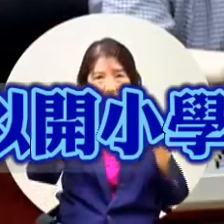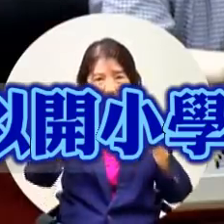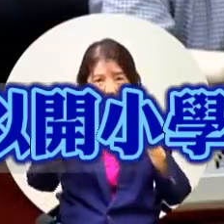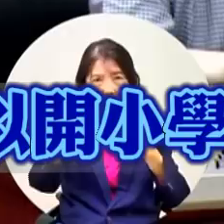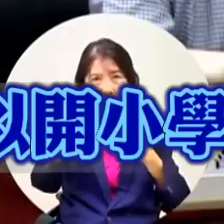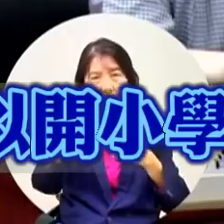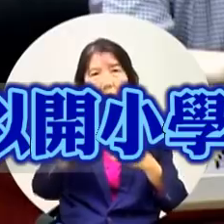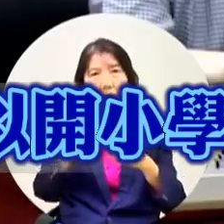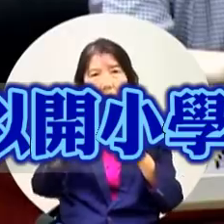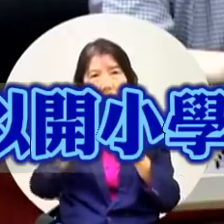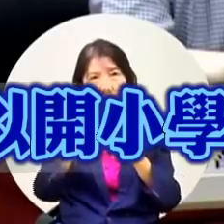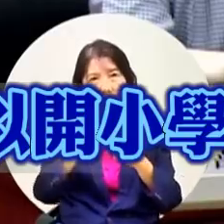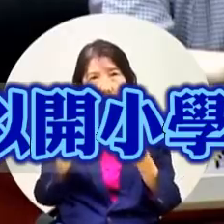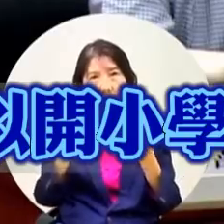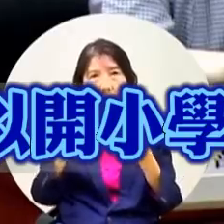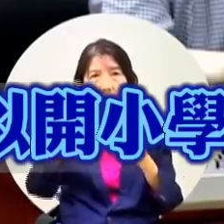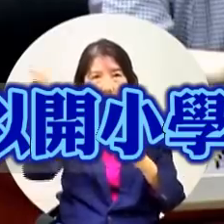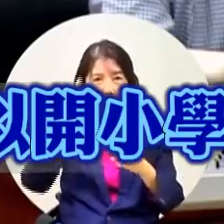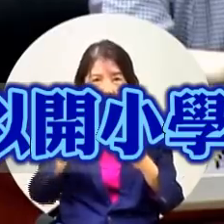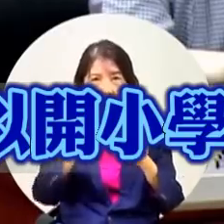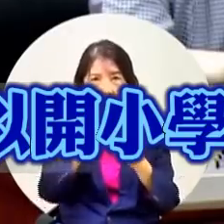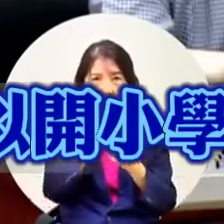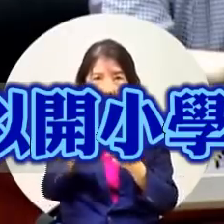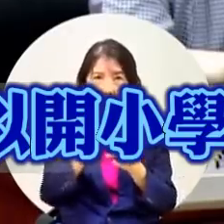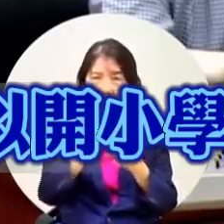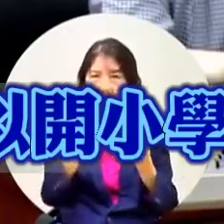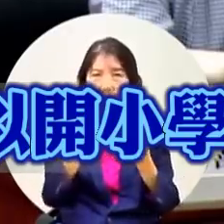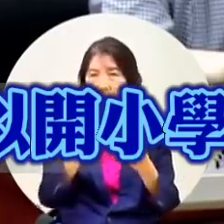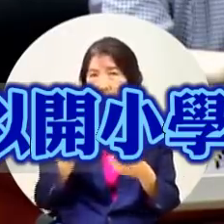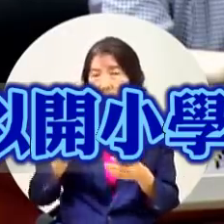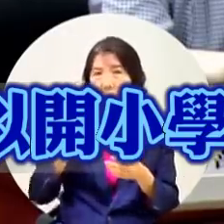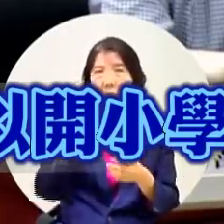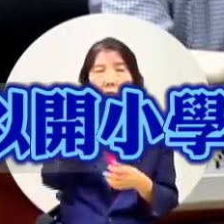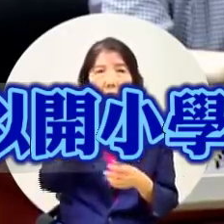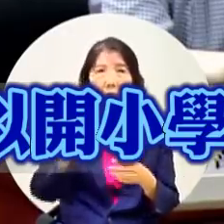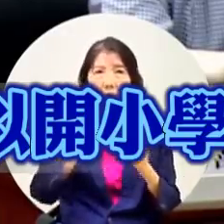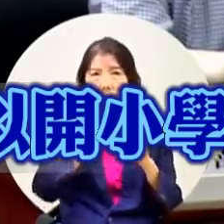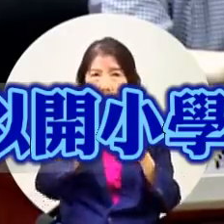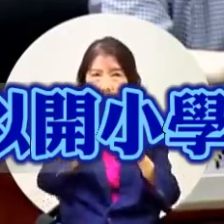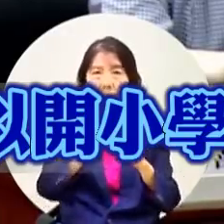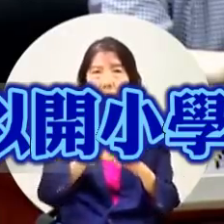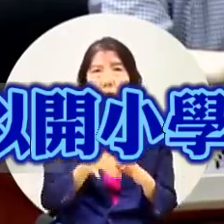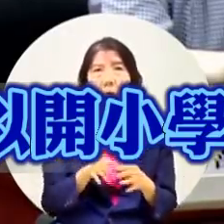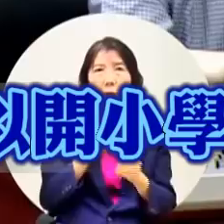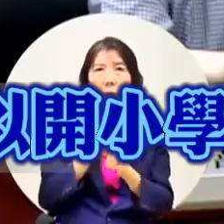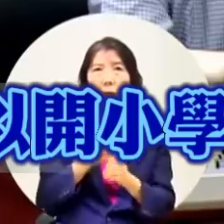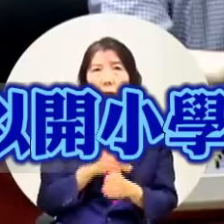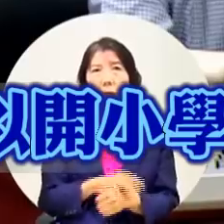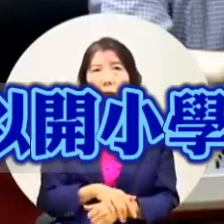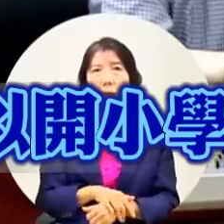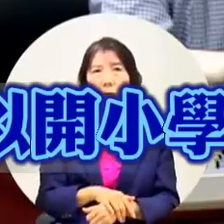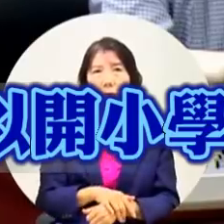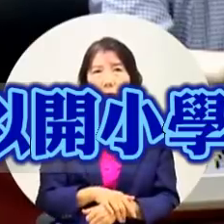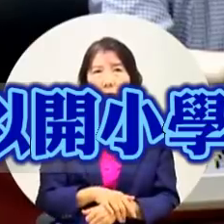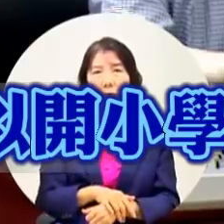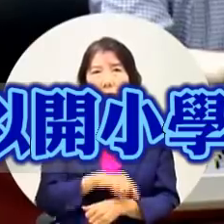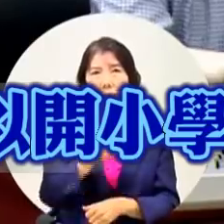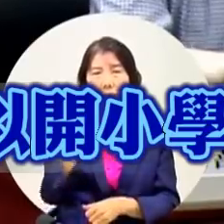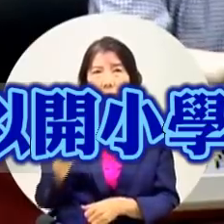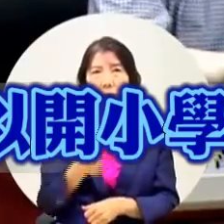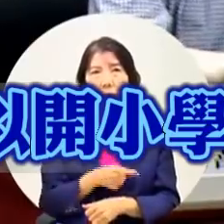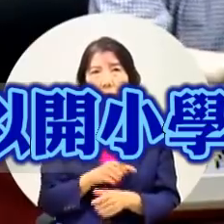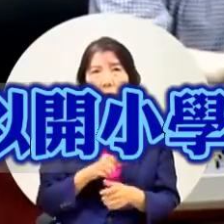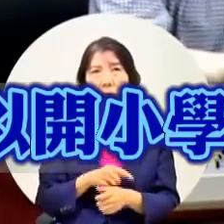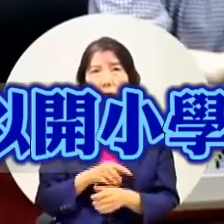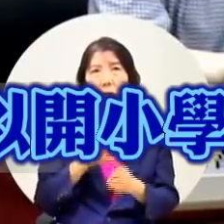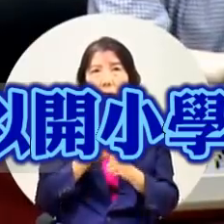你，快点上啊！ 我没有，我们在下面等啊。我把 继续了，继续。 好，好来，下一题，请